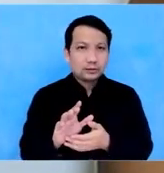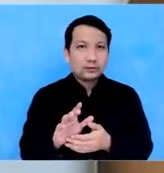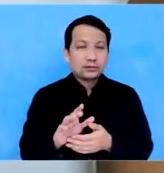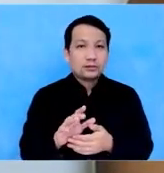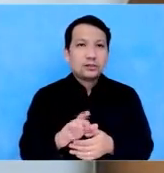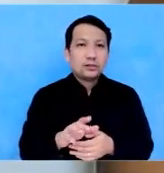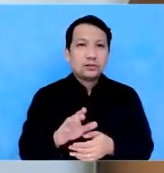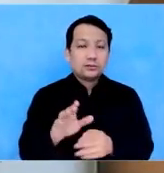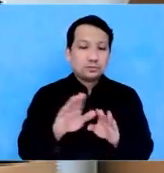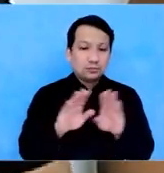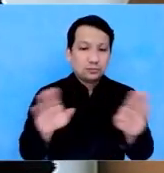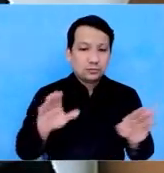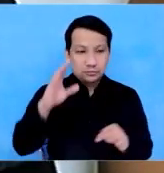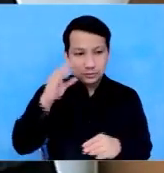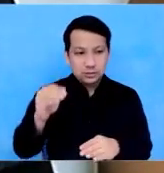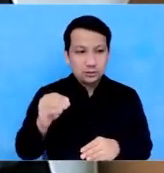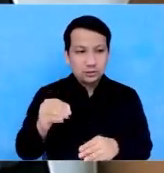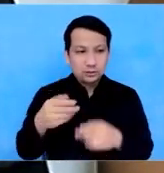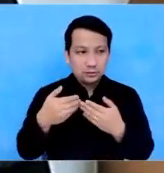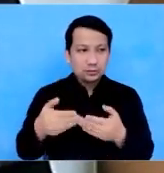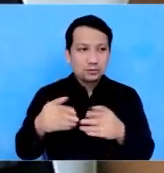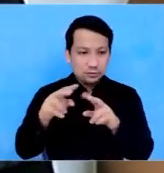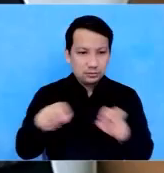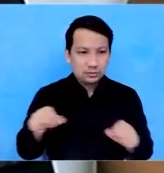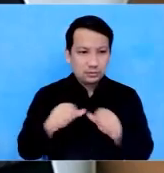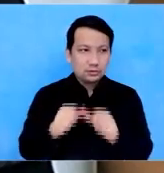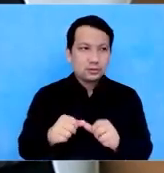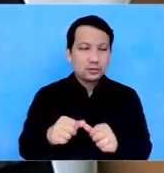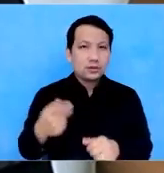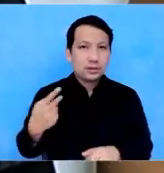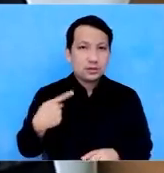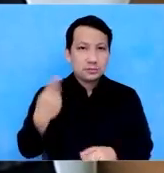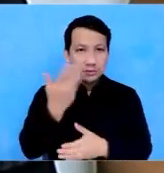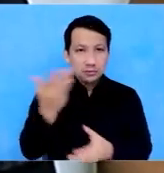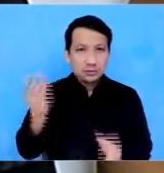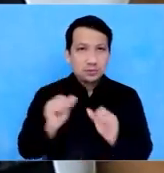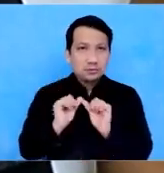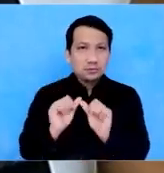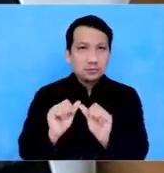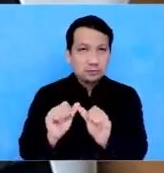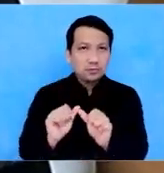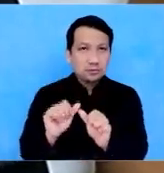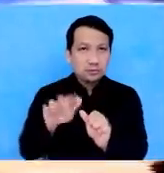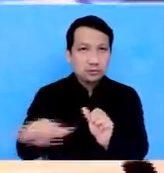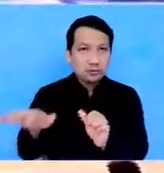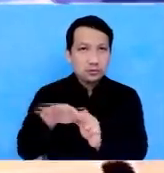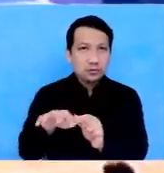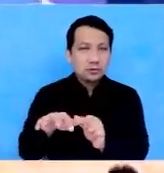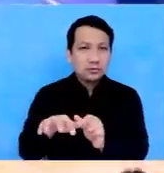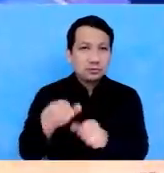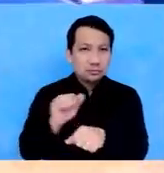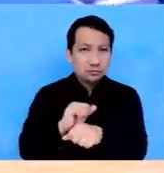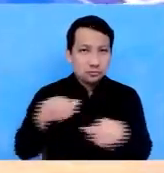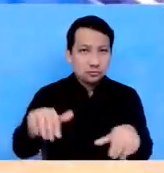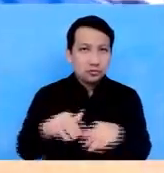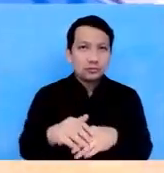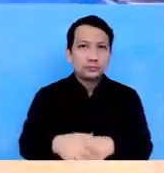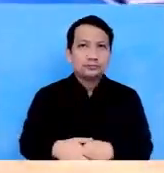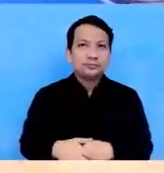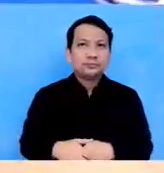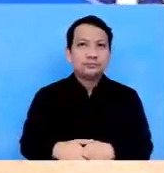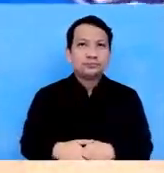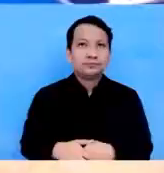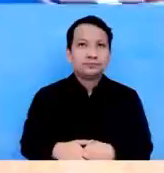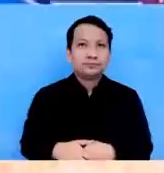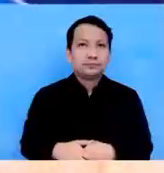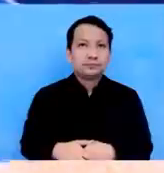And na-sustain, at least, they had their run kanina, but at least na-sustain naman namin yung bandang fourth. UP on top by 6,